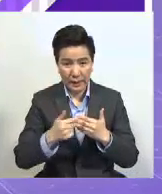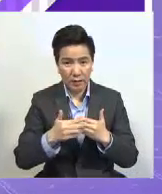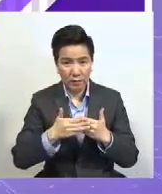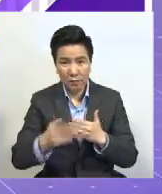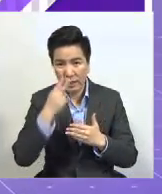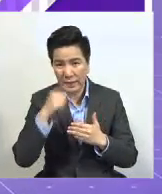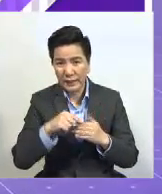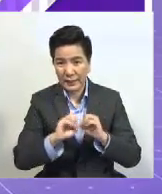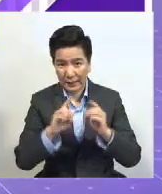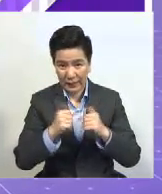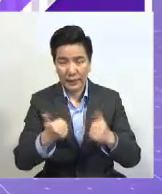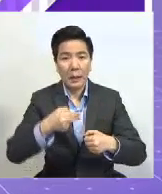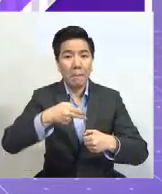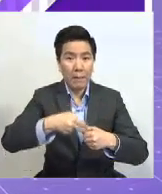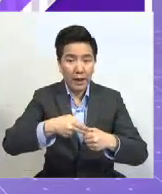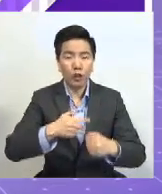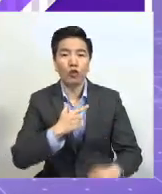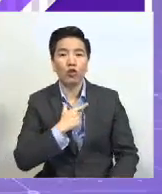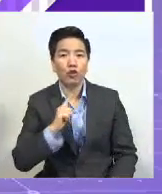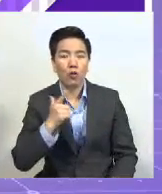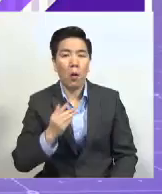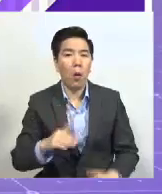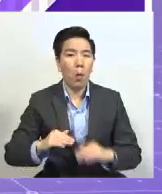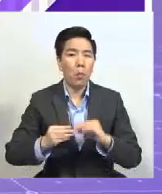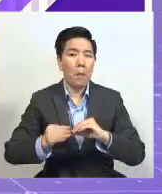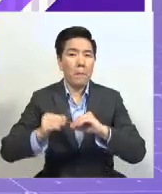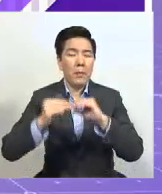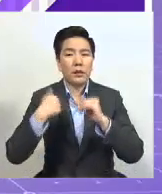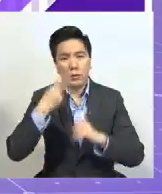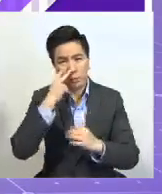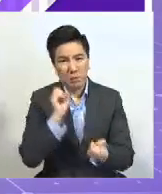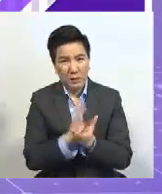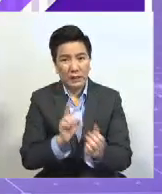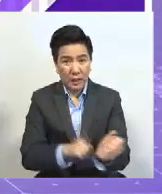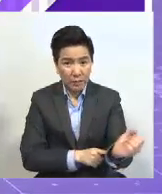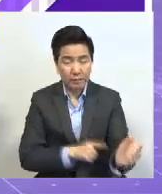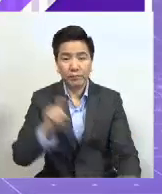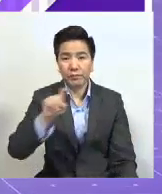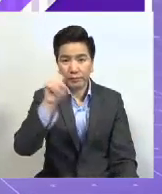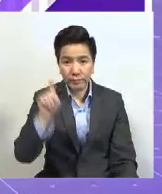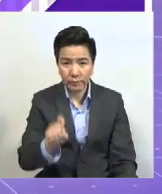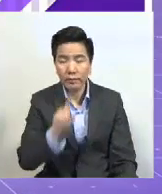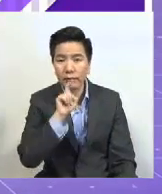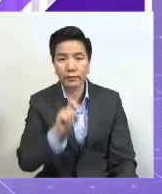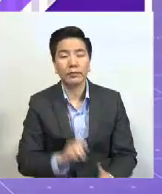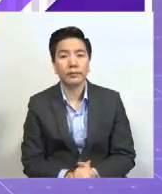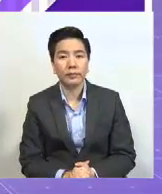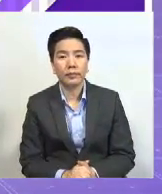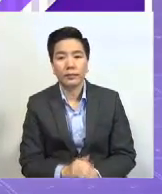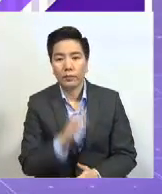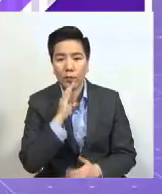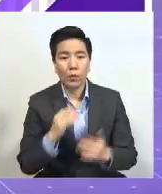เราจะเห็นชัดเจนเราเห็นไปแล้วน้ำมันเห็นไปแล้วราคาทองเนี่ยมันจะมีแบบนี้อีกนานไหมคะอาจารย์คะ ถ้าดูวัน